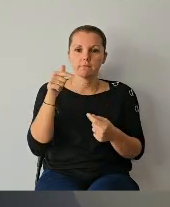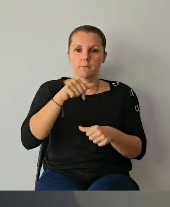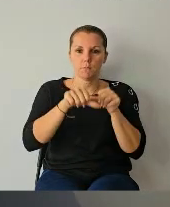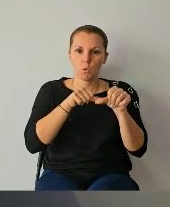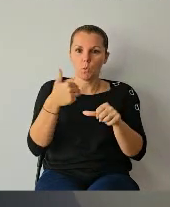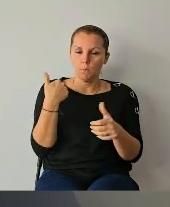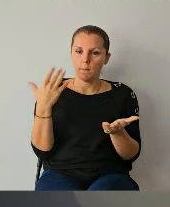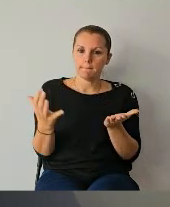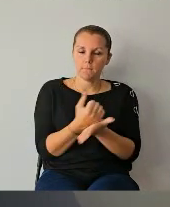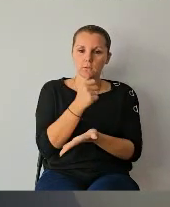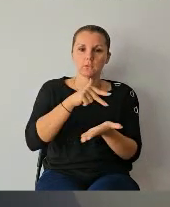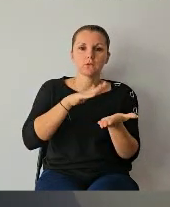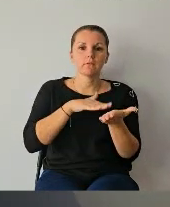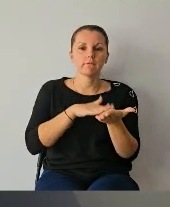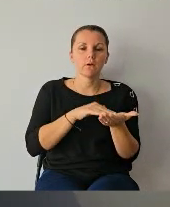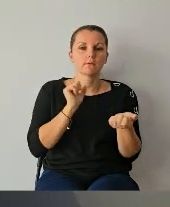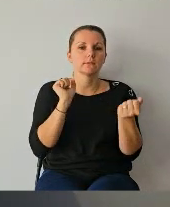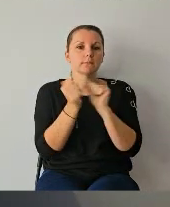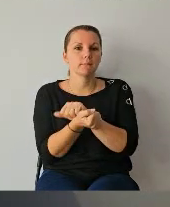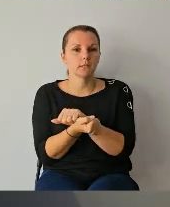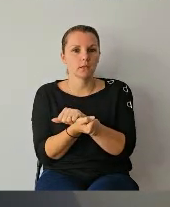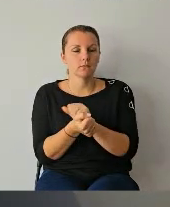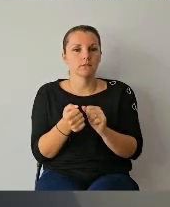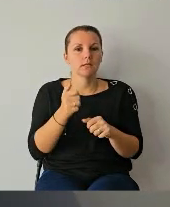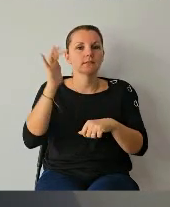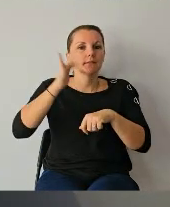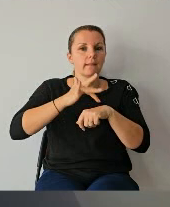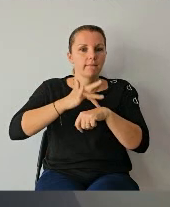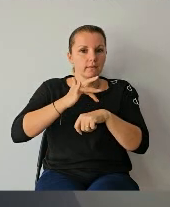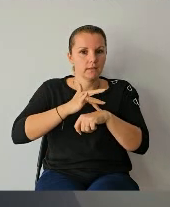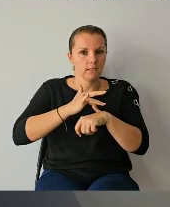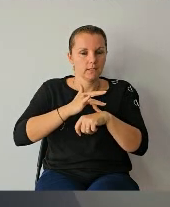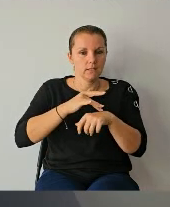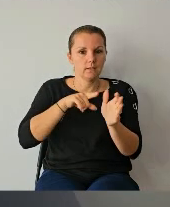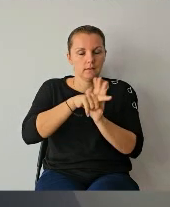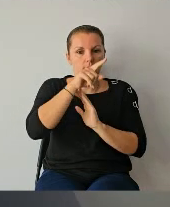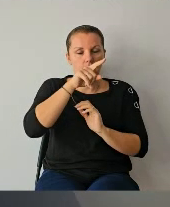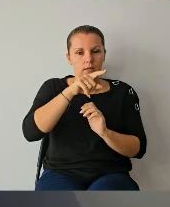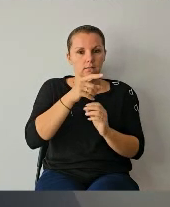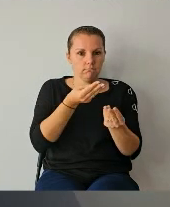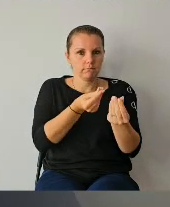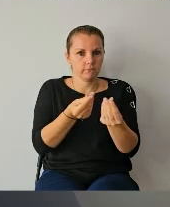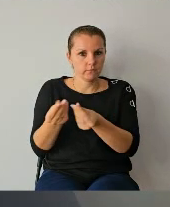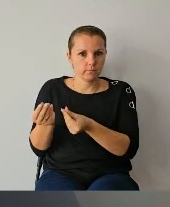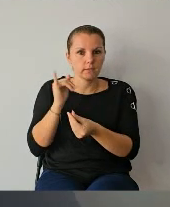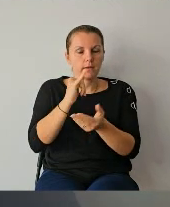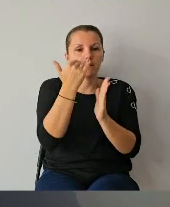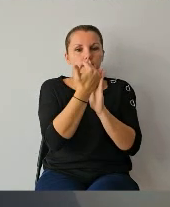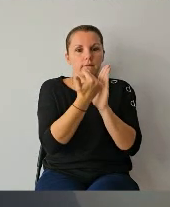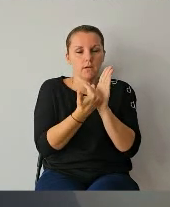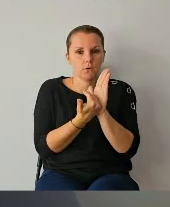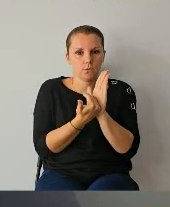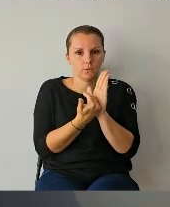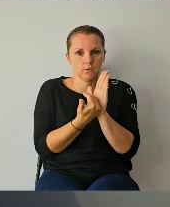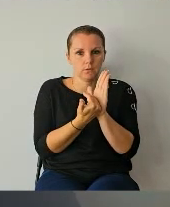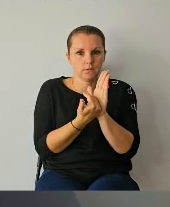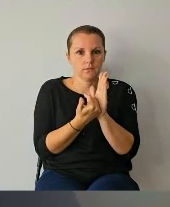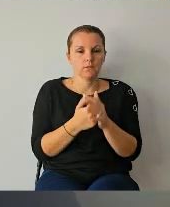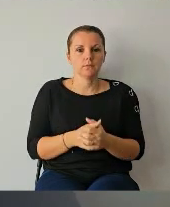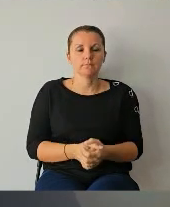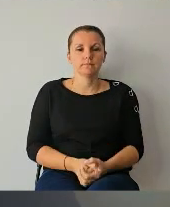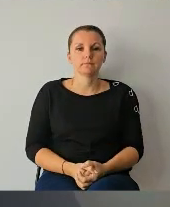uchwała zmieniająca stawki i warunki do warunków do przyznawania do